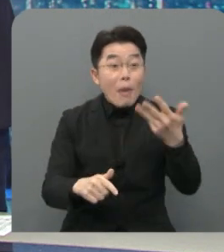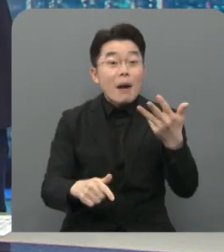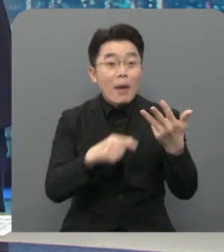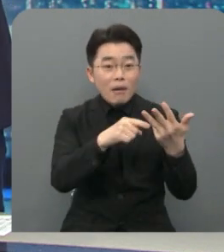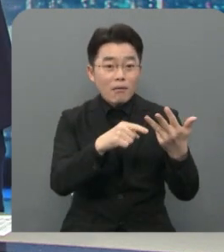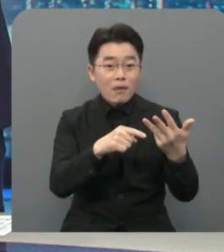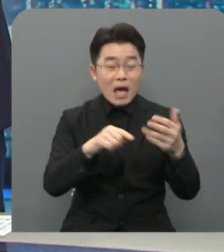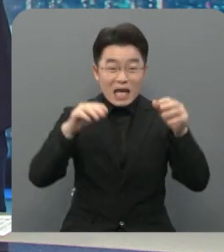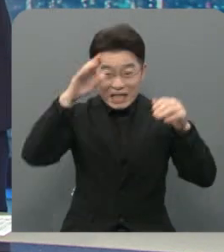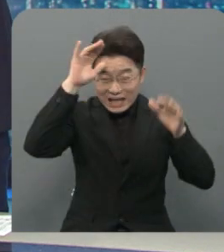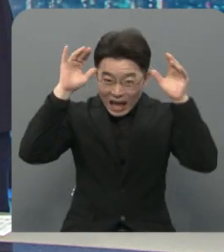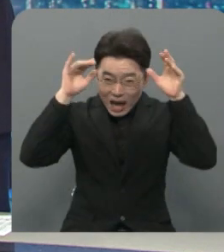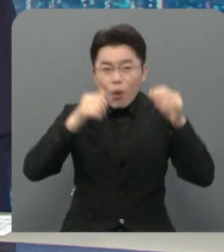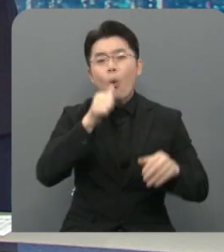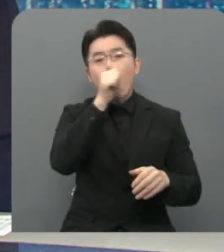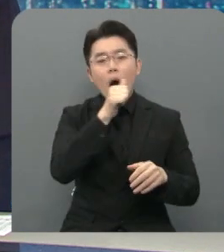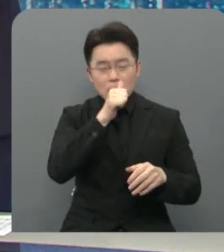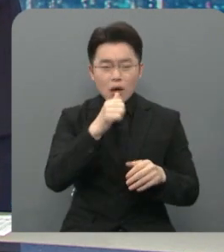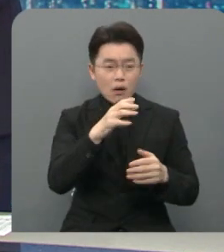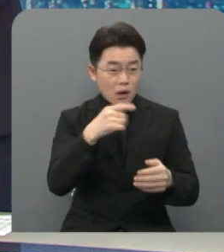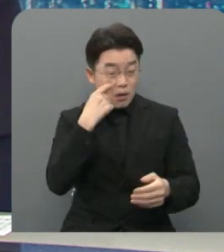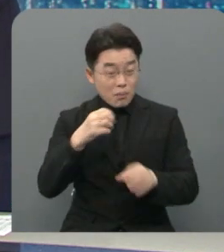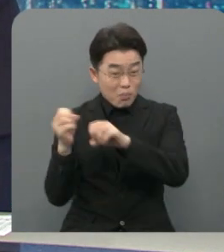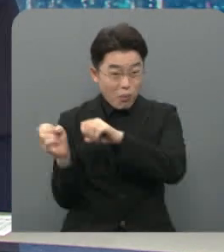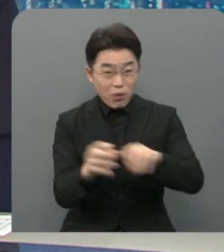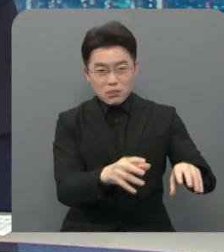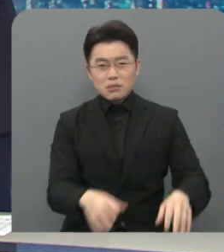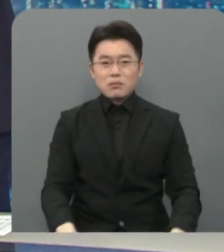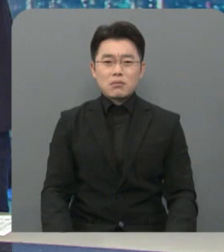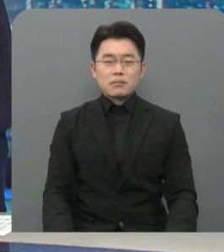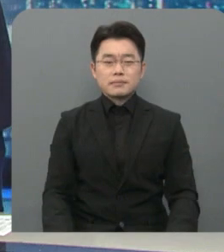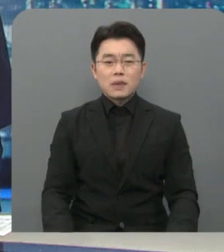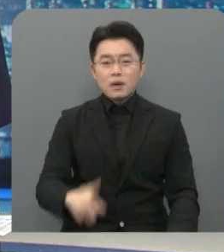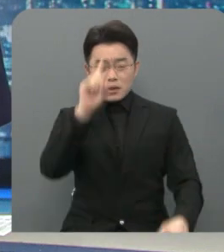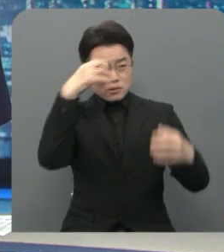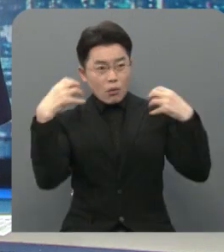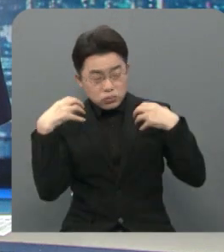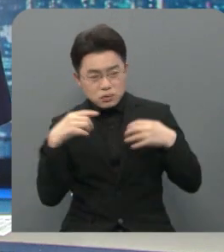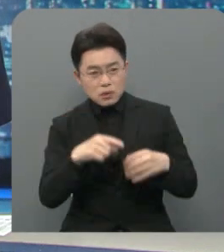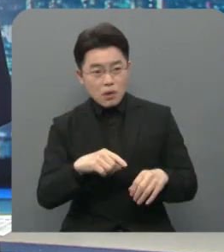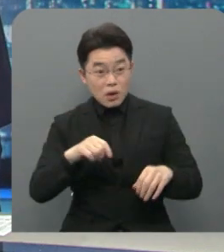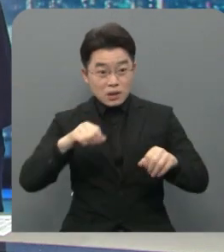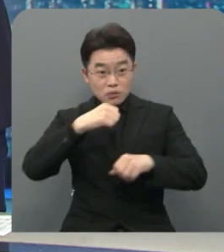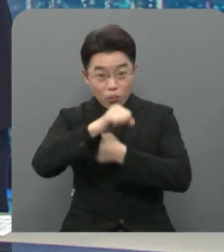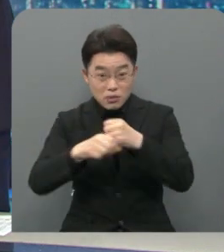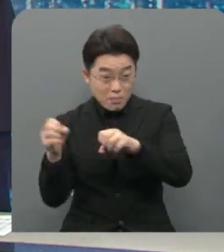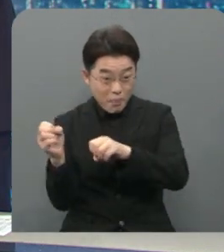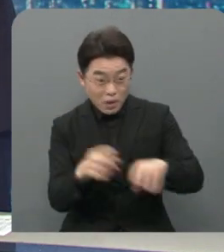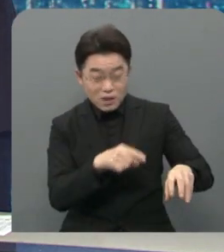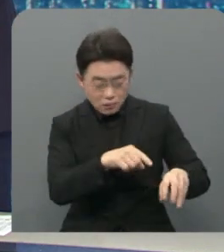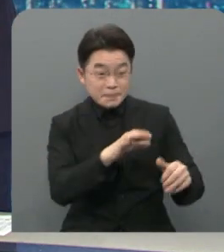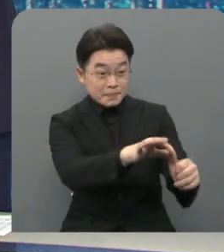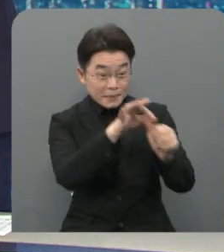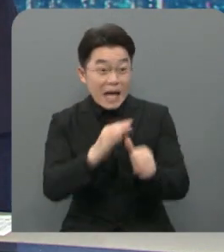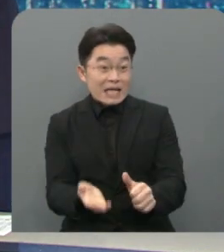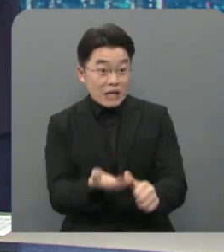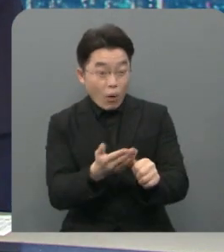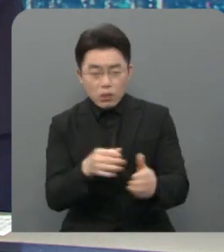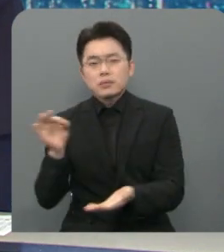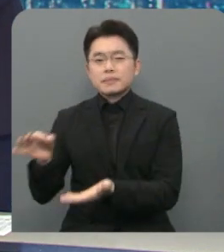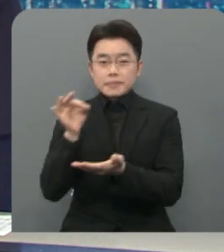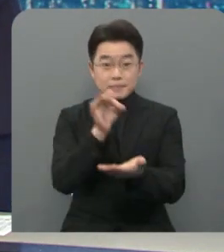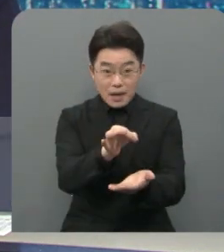마리의 개와 고양이가 보호소로 들어오기도 했습니다. 이 때문에 정부는 유기동물 입양비를 일부 보전해 주는